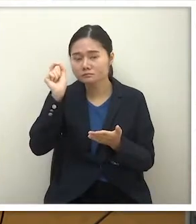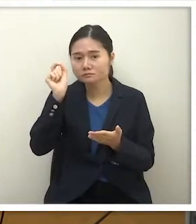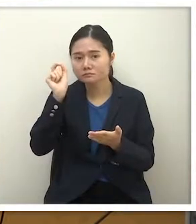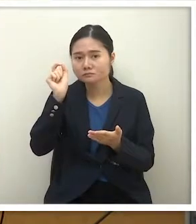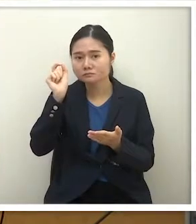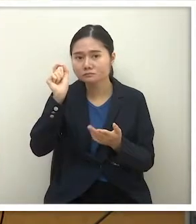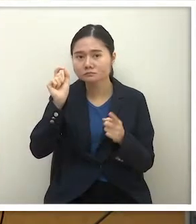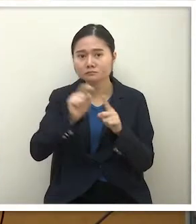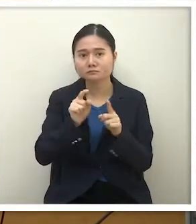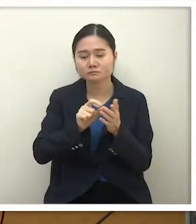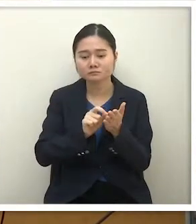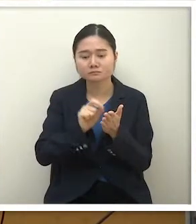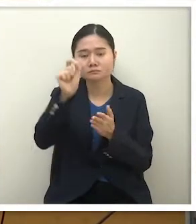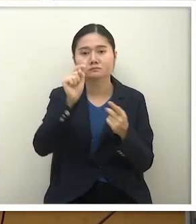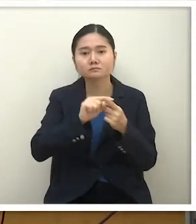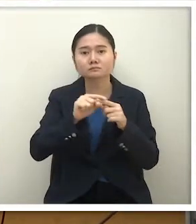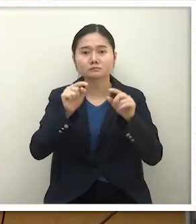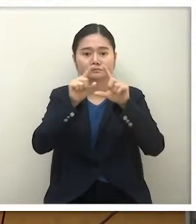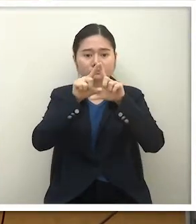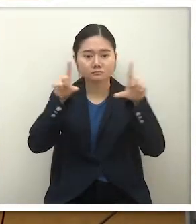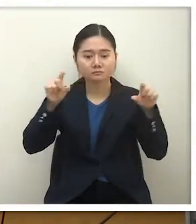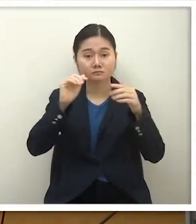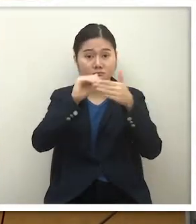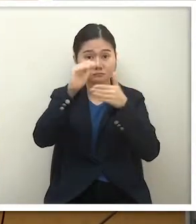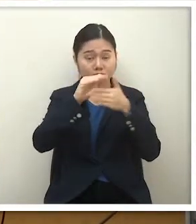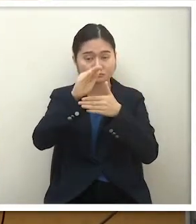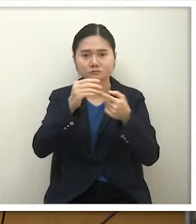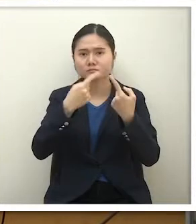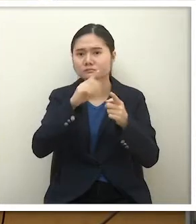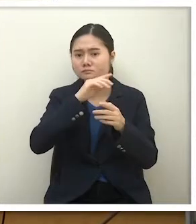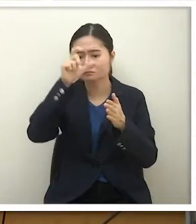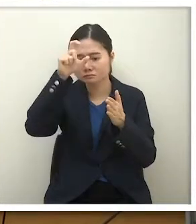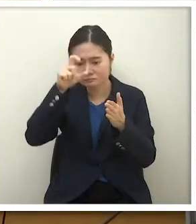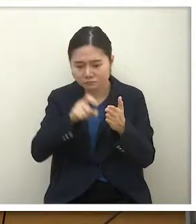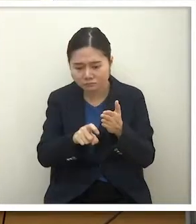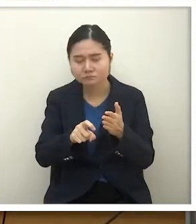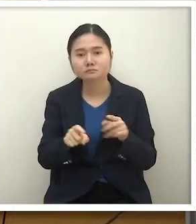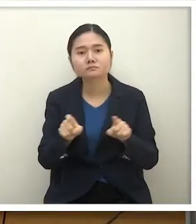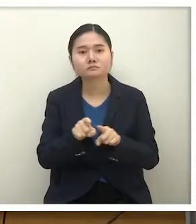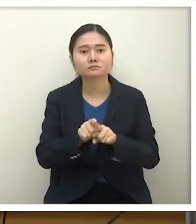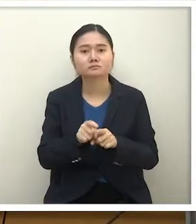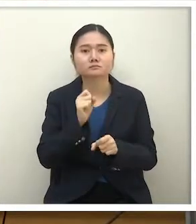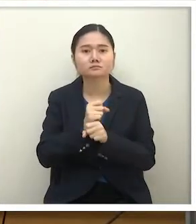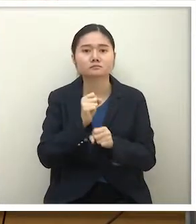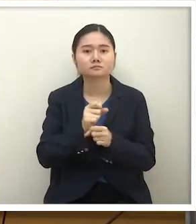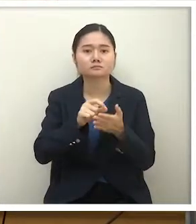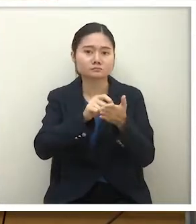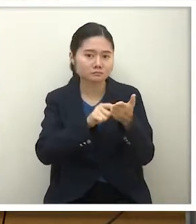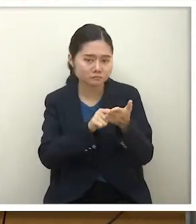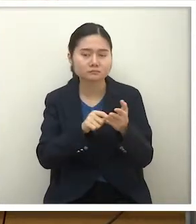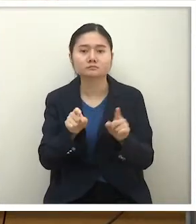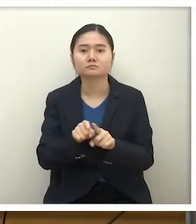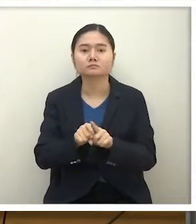นี่ยเขาจะเลื่อนขึ้นไปขอบบนสุดของจอเลยแล้วถ้าเราเลื่อนเมาส์ลงล่างสุดก็จะถึงข้างล่างสุดของจอเล